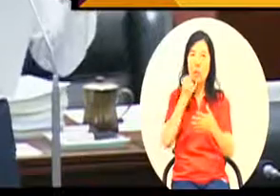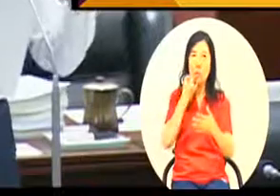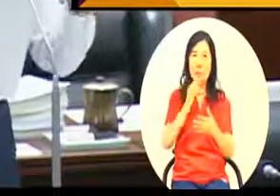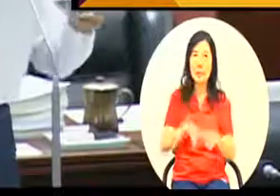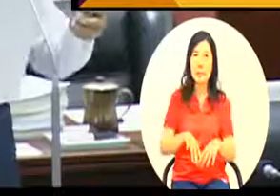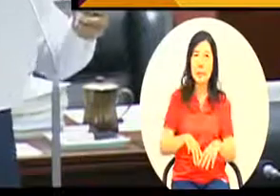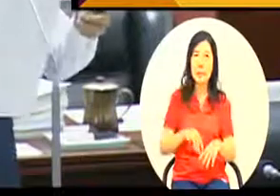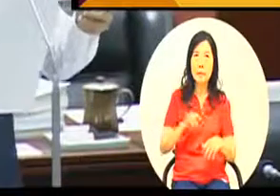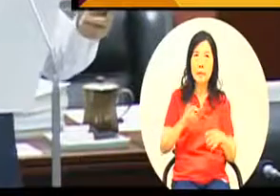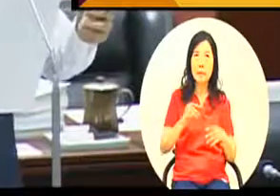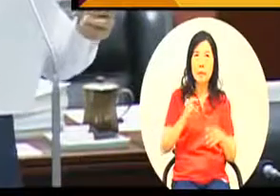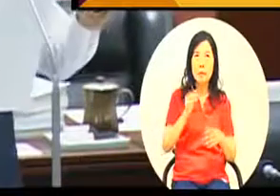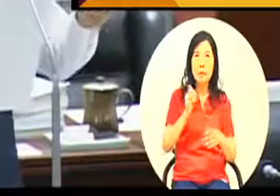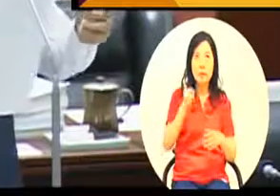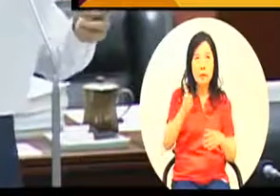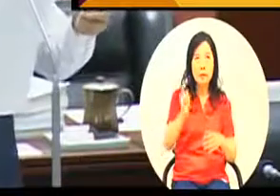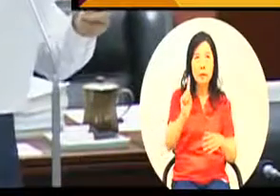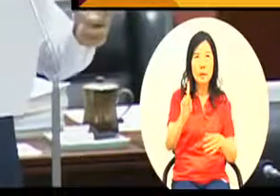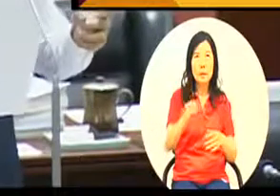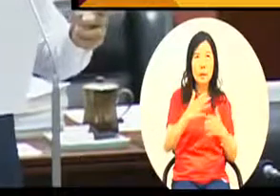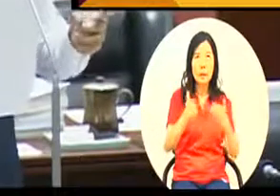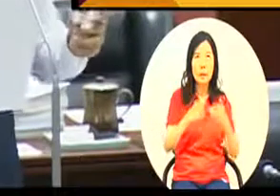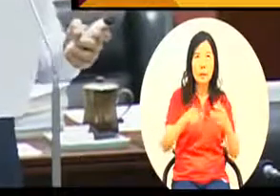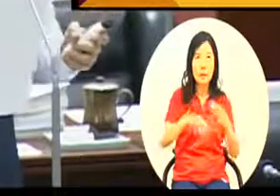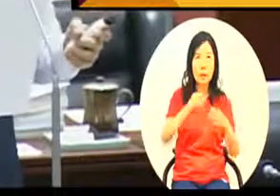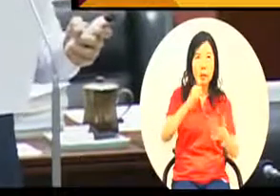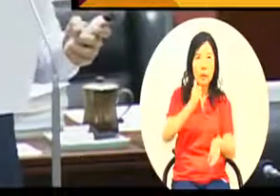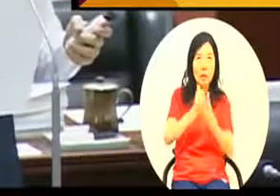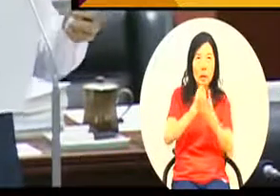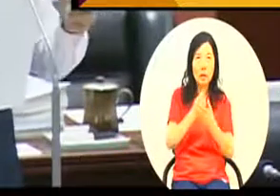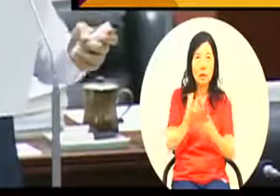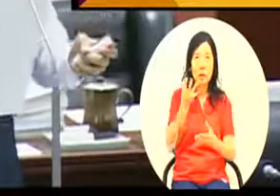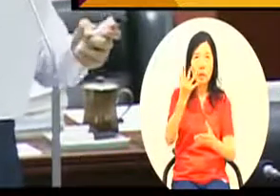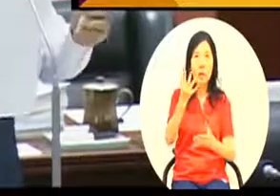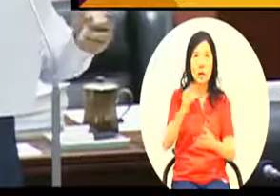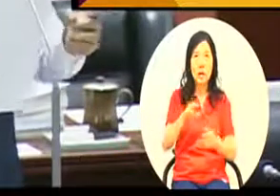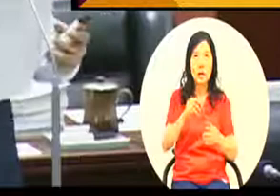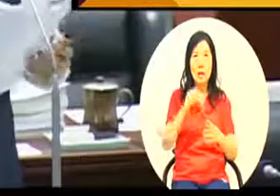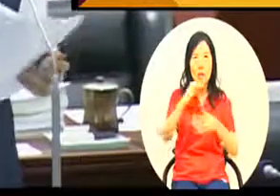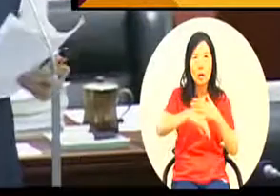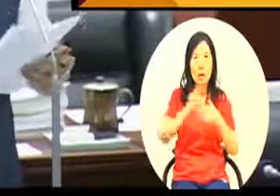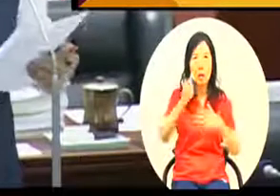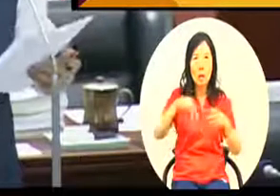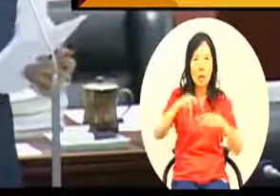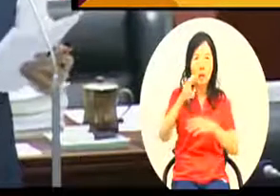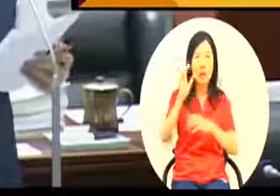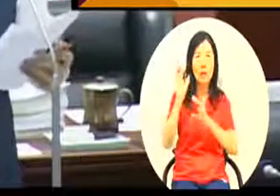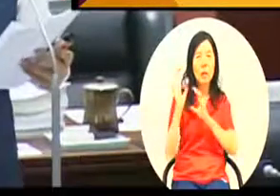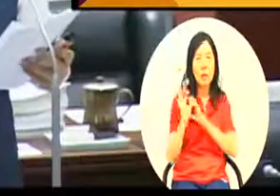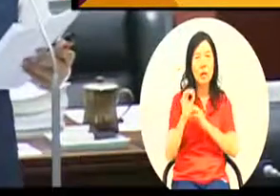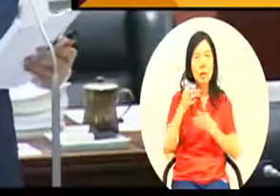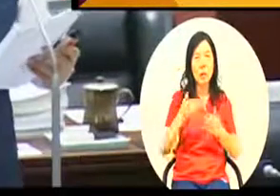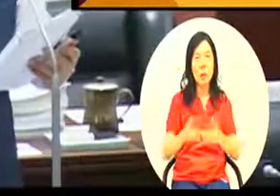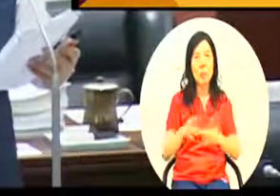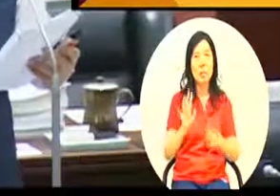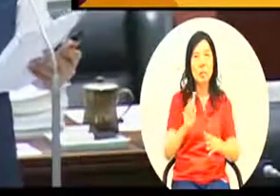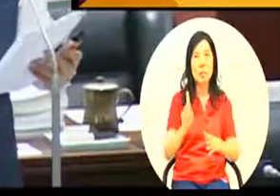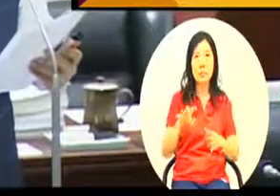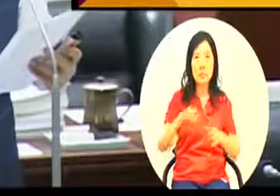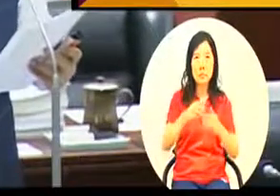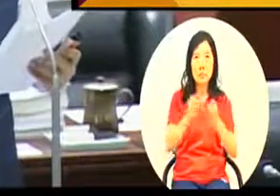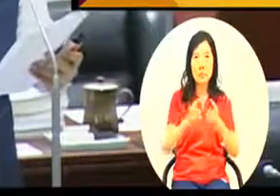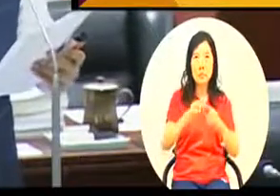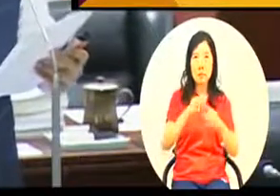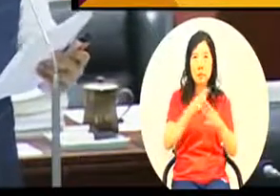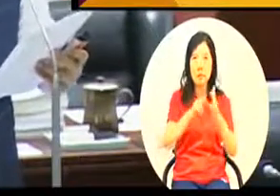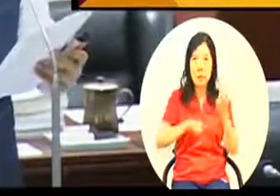那优点是学生抽中的几率比较大，可是缺点是行政负担比较重。那这部分人数差异